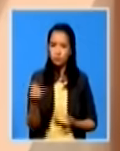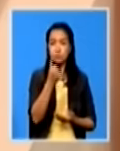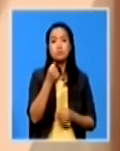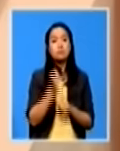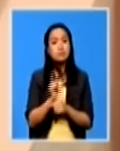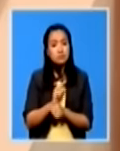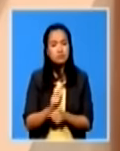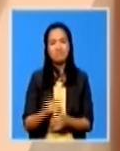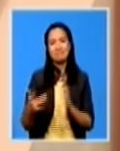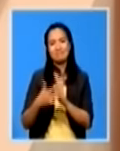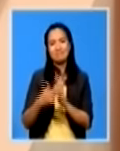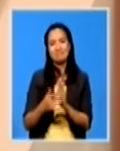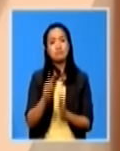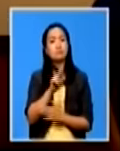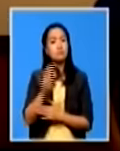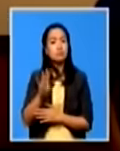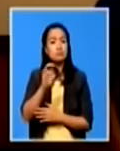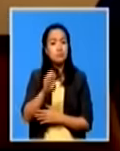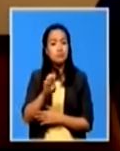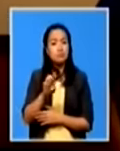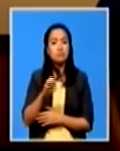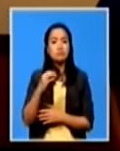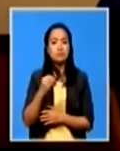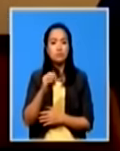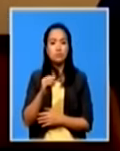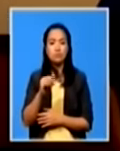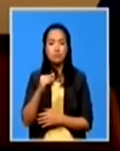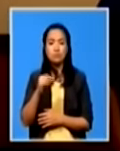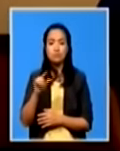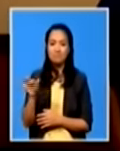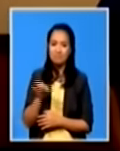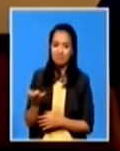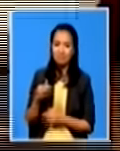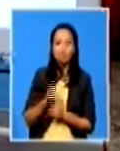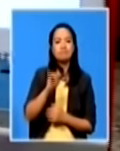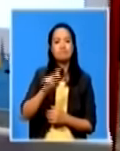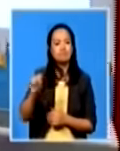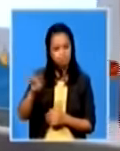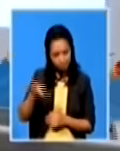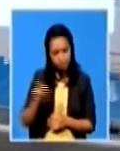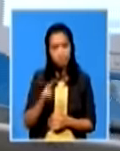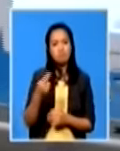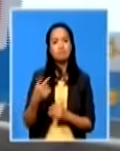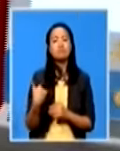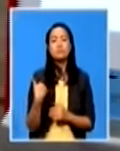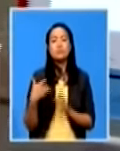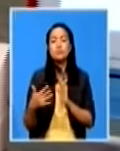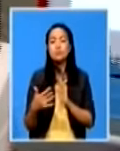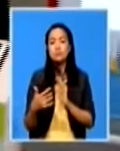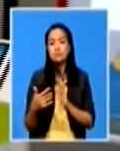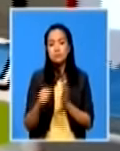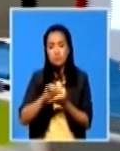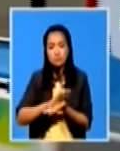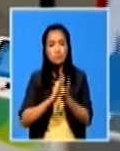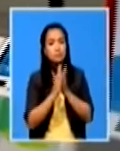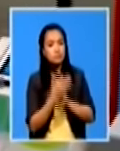ได้มีการนำเทคโนโลยีระบบ e-government มาใช้นะครับเราลงใช้ระบบ IT ให้เกิดประโยชน์สูงสุดวันนี้มีการปรับป